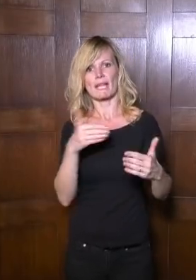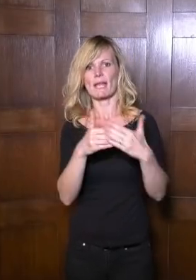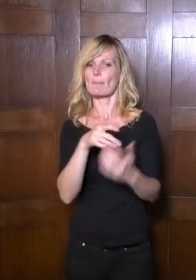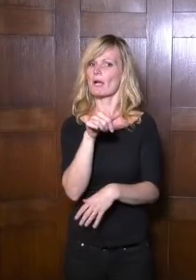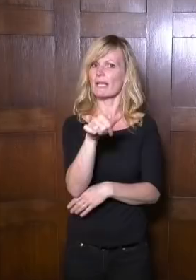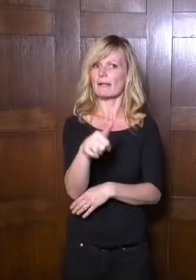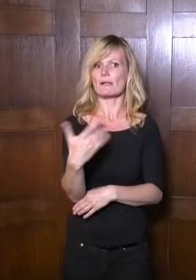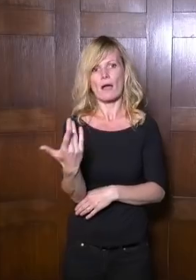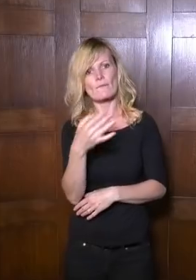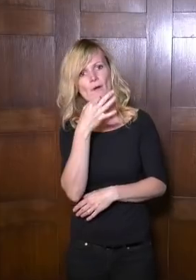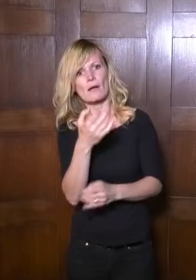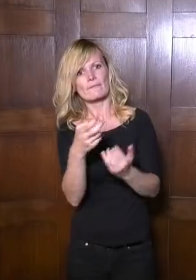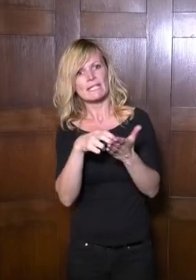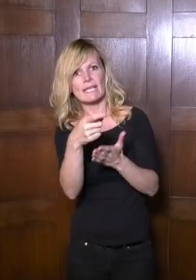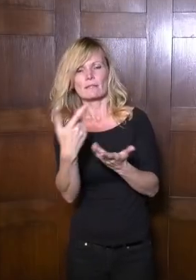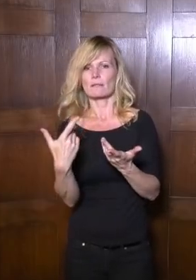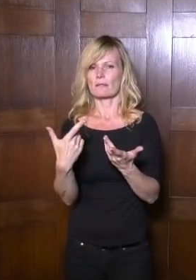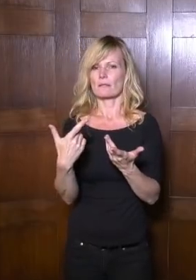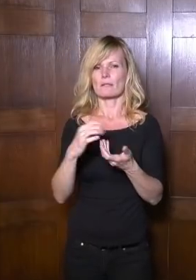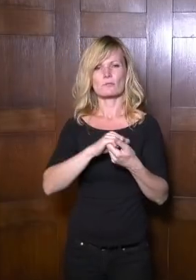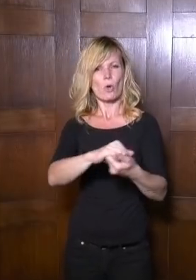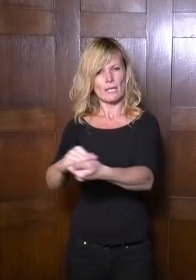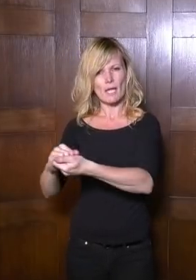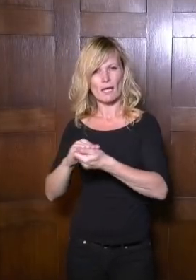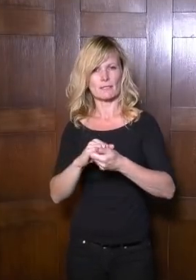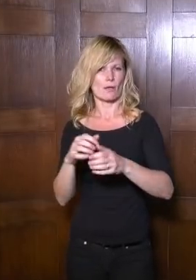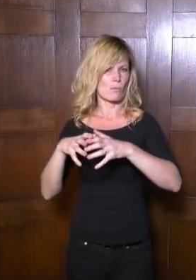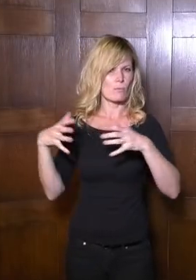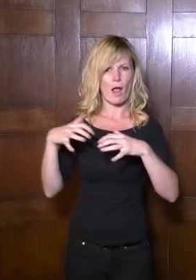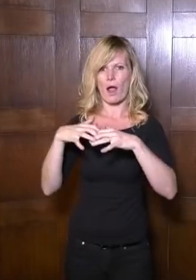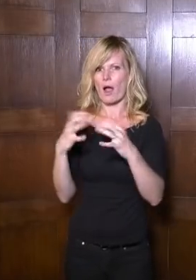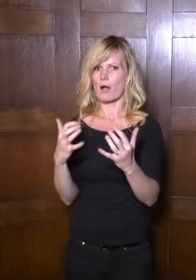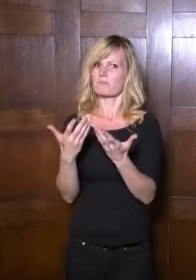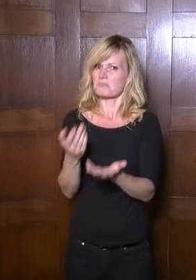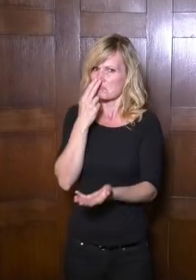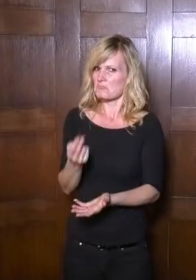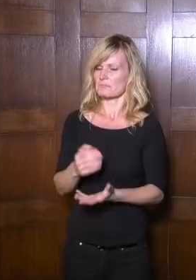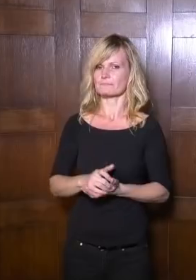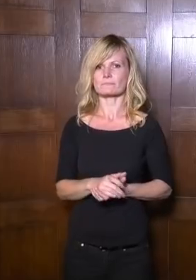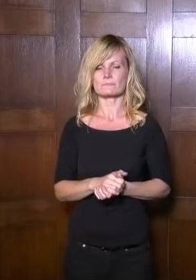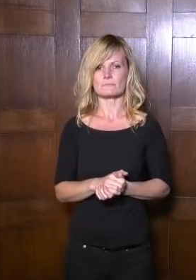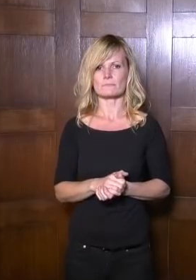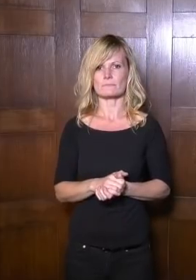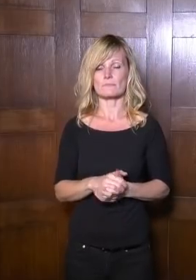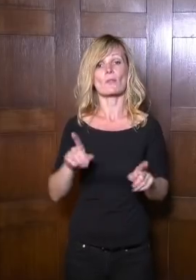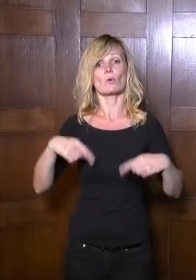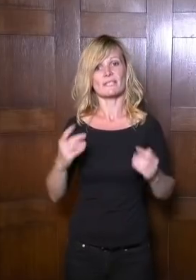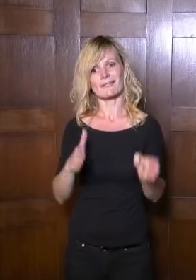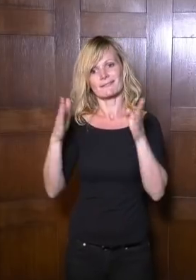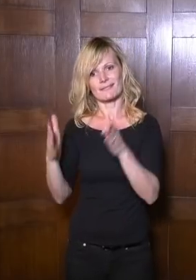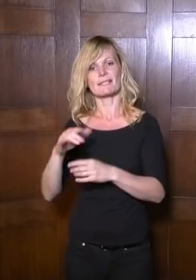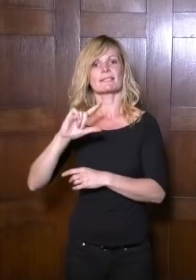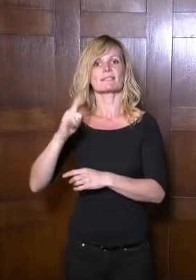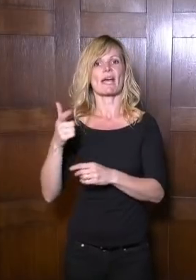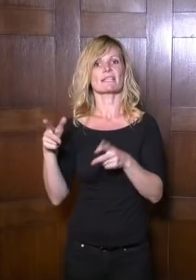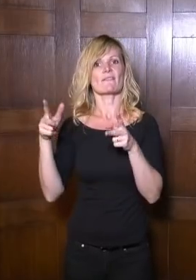ein Aufbruch, der eine sehr solidarische Ebene eigentlich aufzeigte. Ja, und dann kam die zweite Phase. Und die zweite Phase,